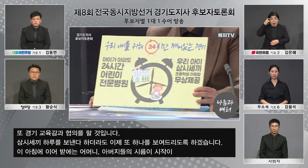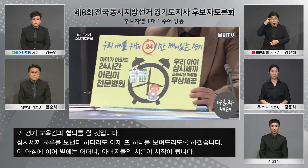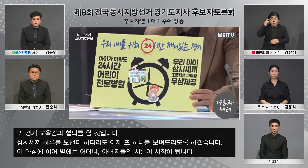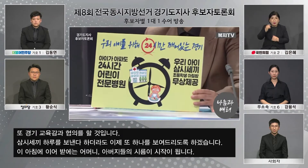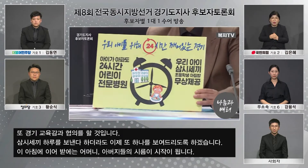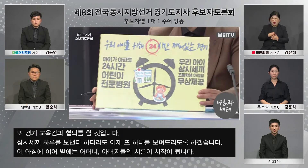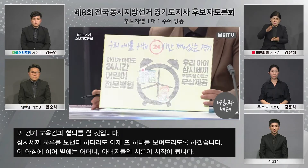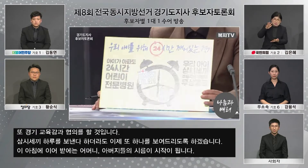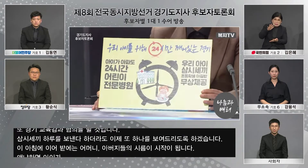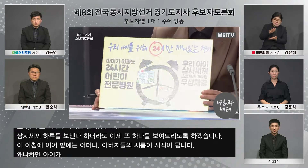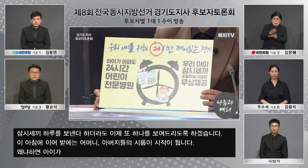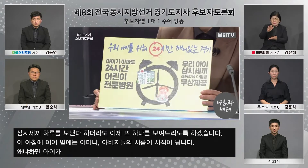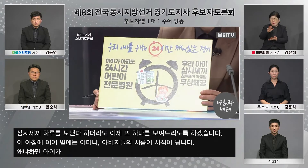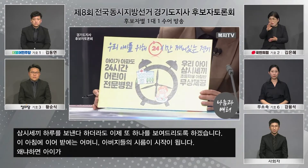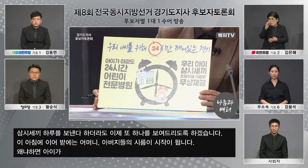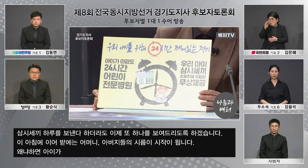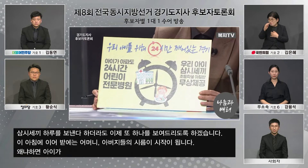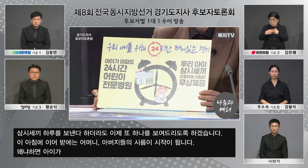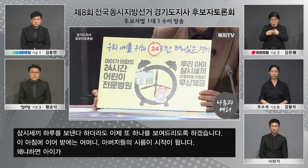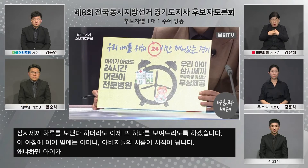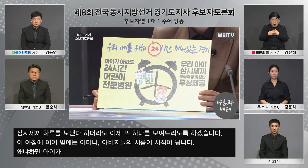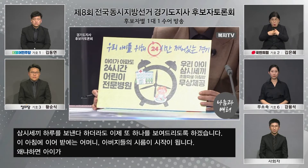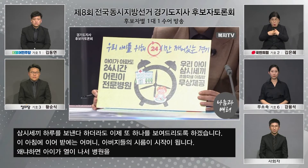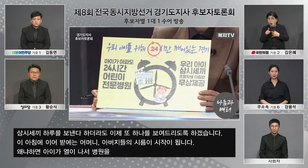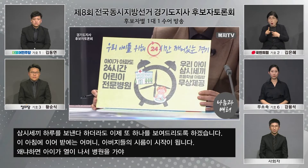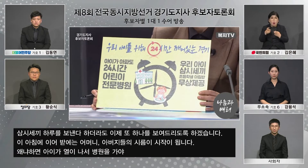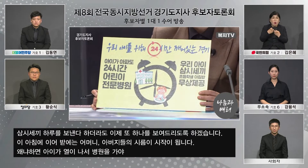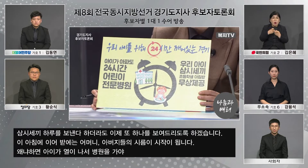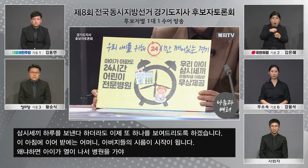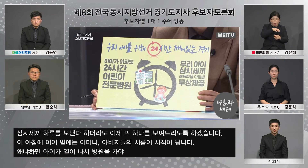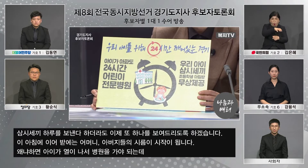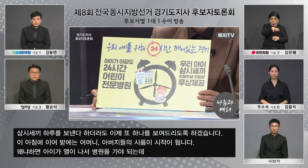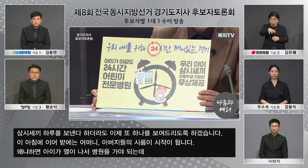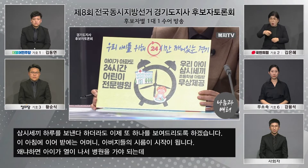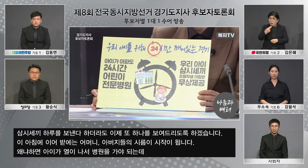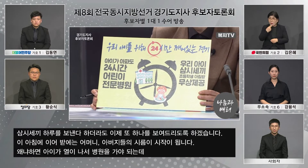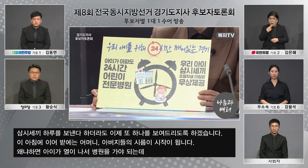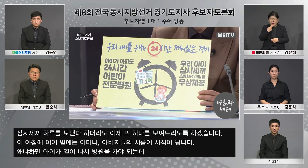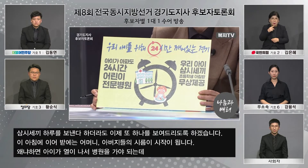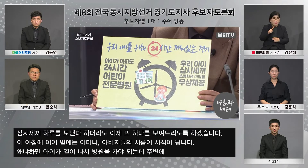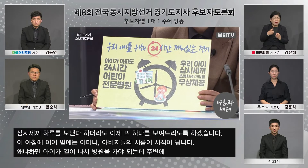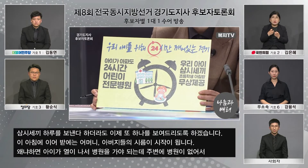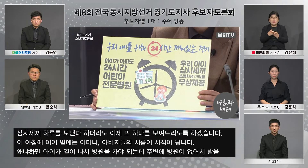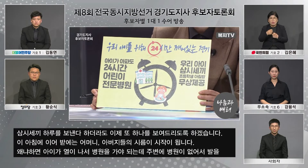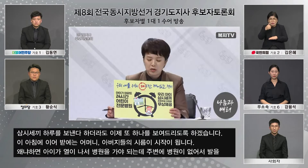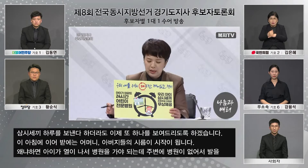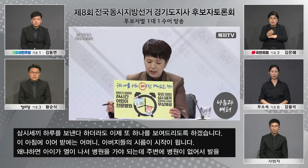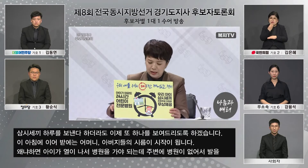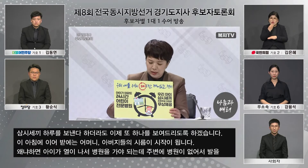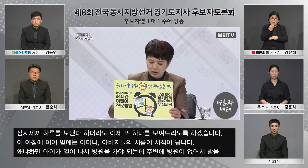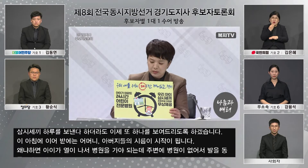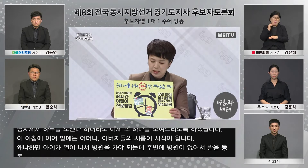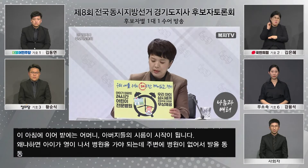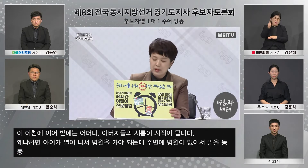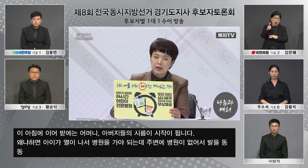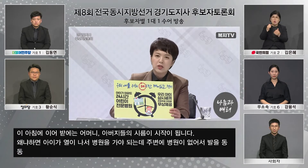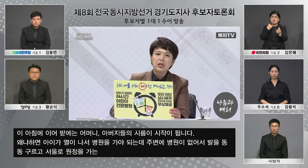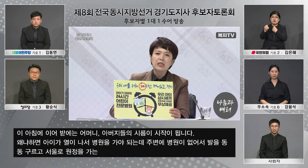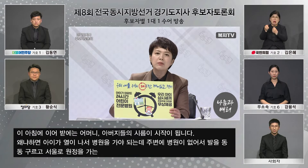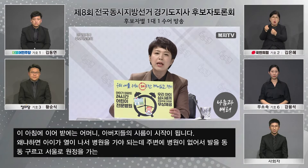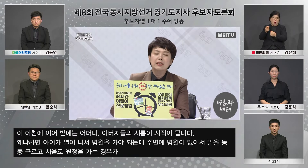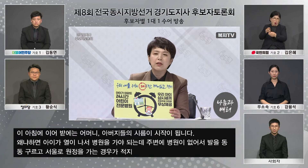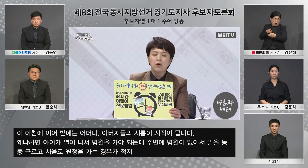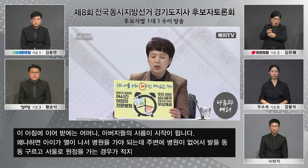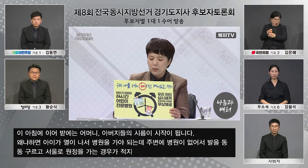열이 나서 병원을 가야 되는데 주변에 병원이 없어서 발을 동동 구르고 서울로 원정을 가는 경우가 적지 않기 때문입니다.